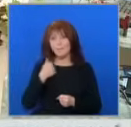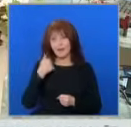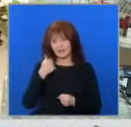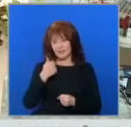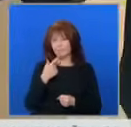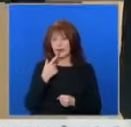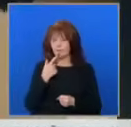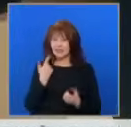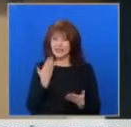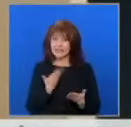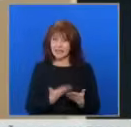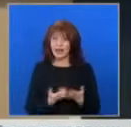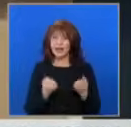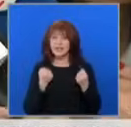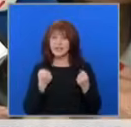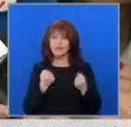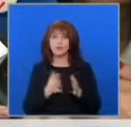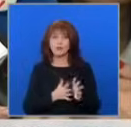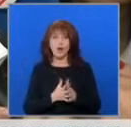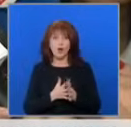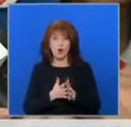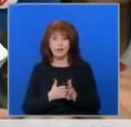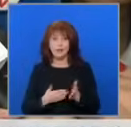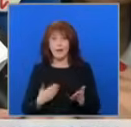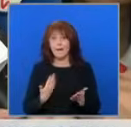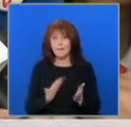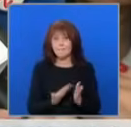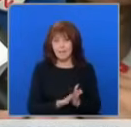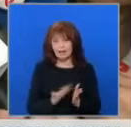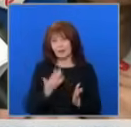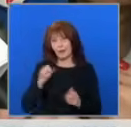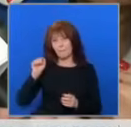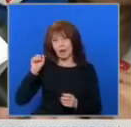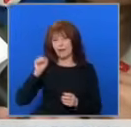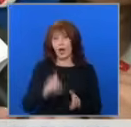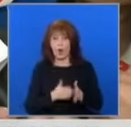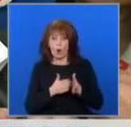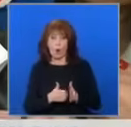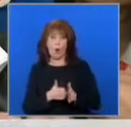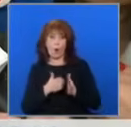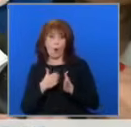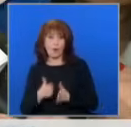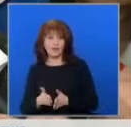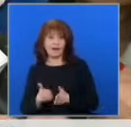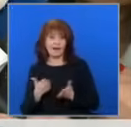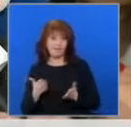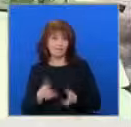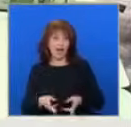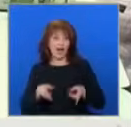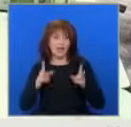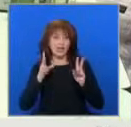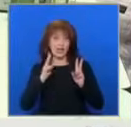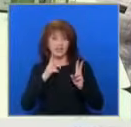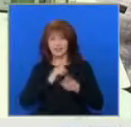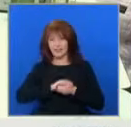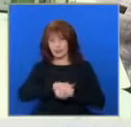залагат здравето на хората в името на партийни интереси. Постоянно отлагат решения, за да си дадат време да си извиват ръцете и да си правят отстъпки.